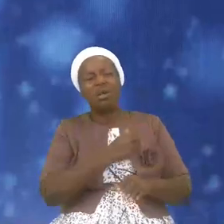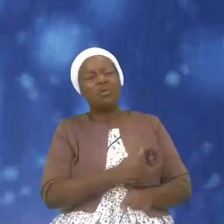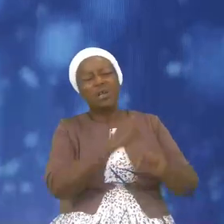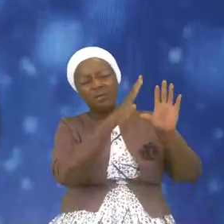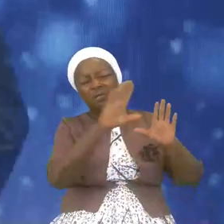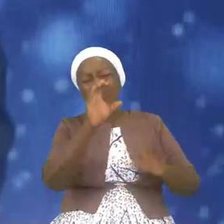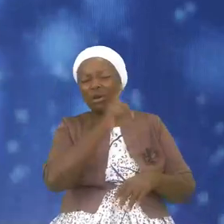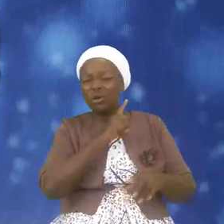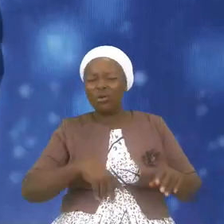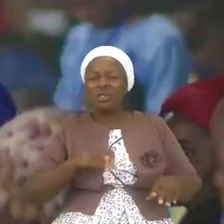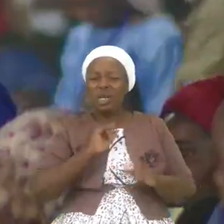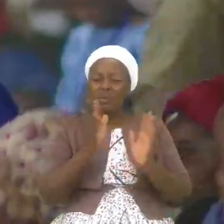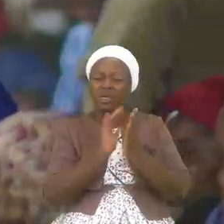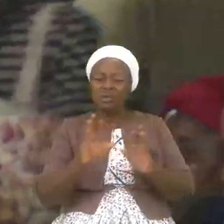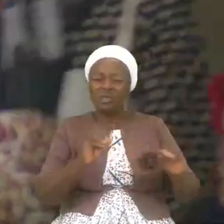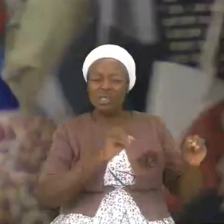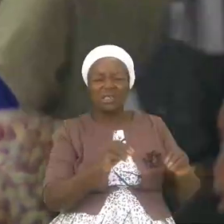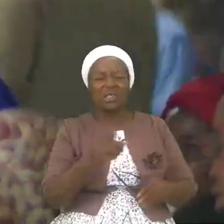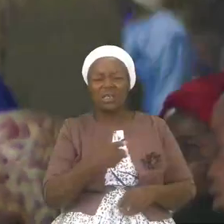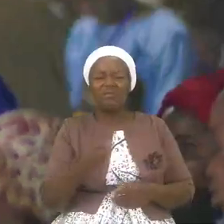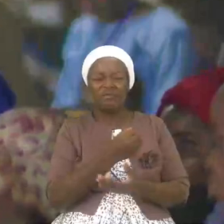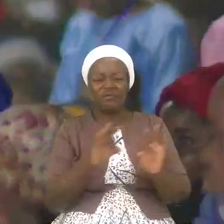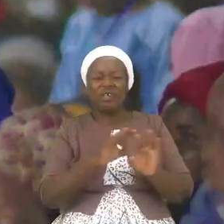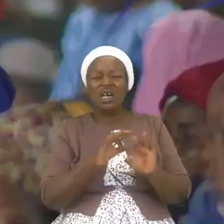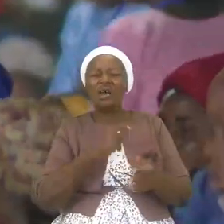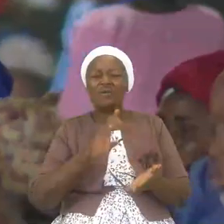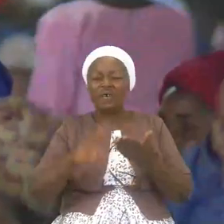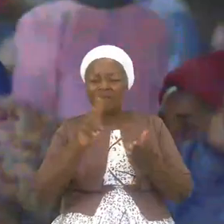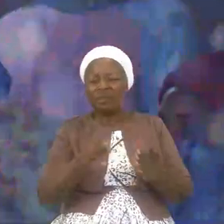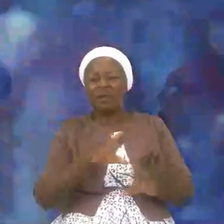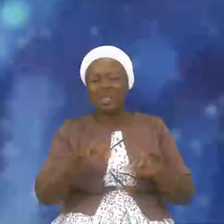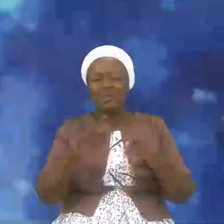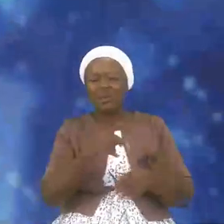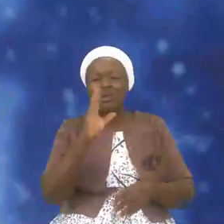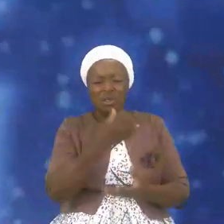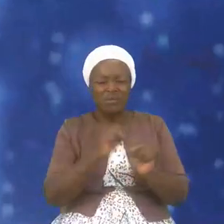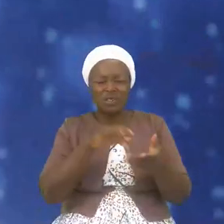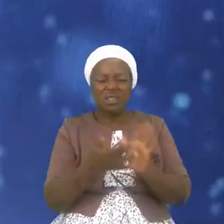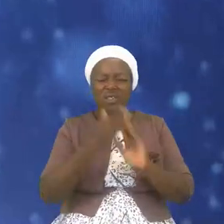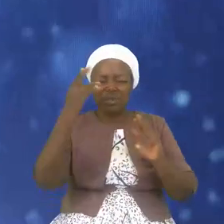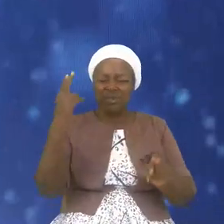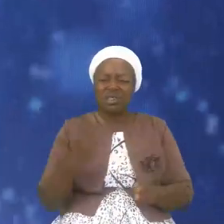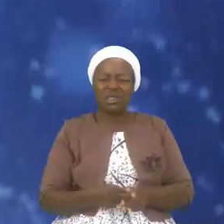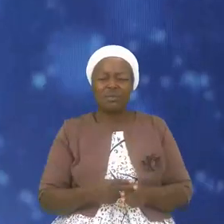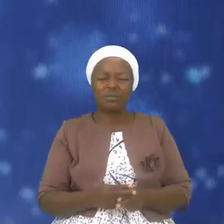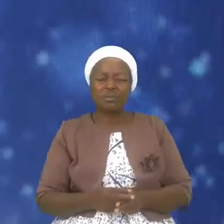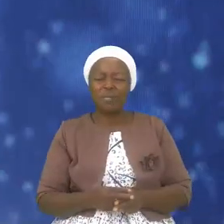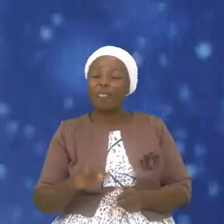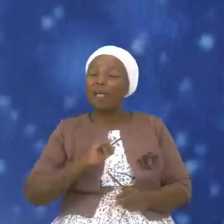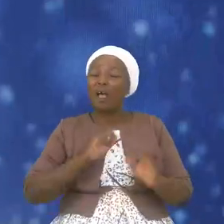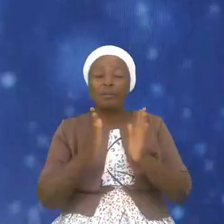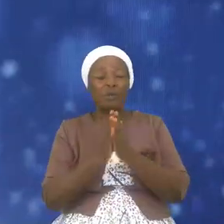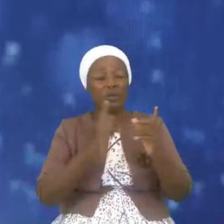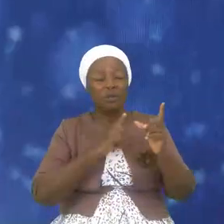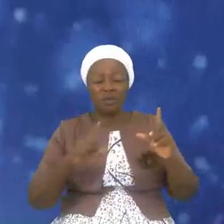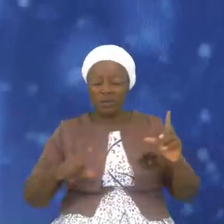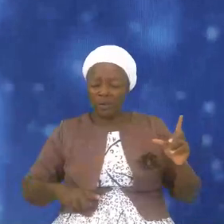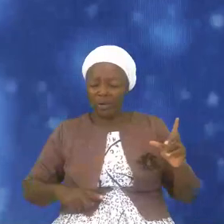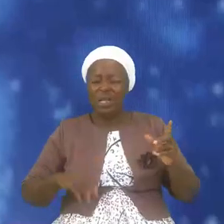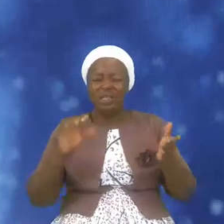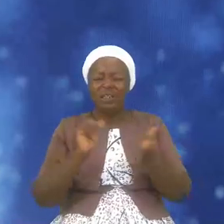pardonne-les, affranchis-les, donne-les ton salut au nom de Jésus. Je prie,